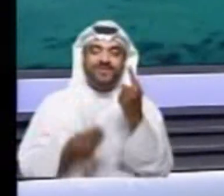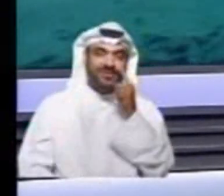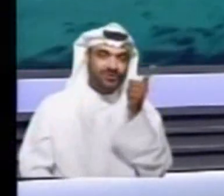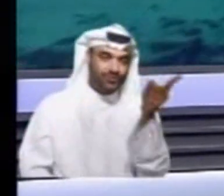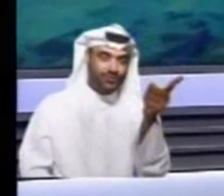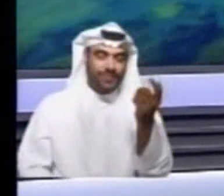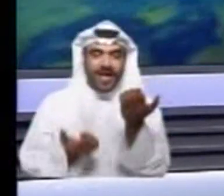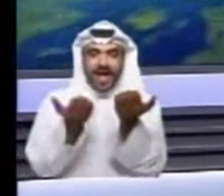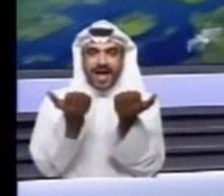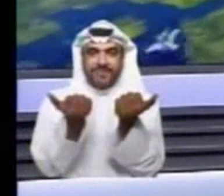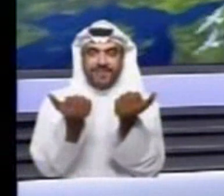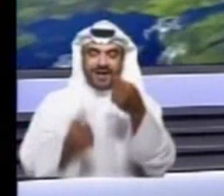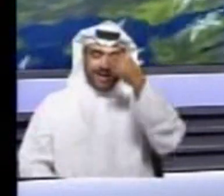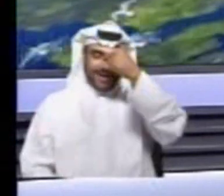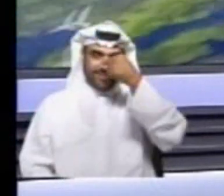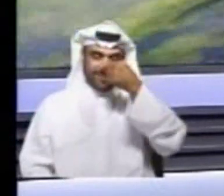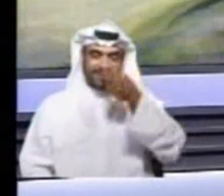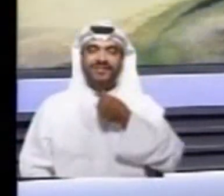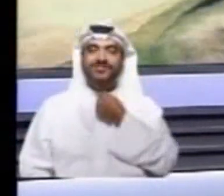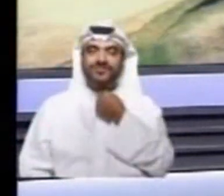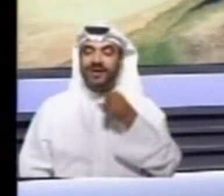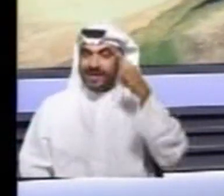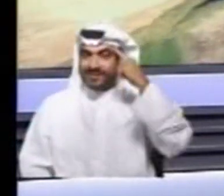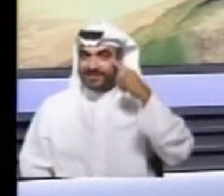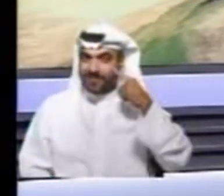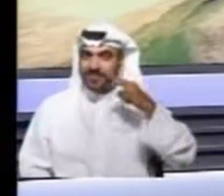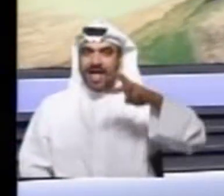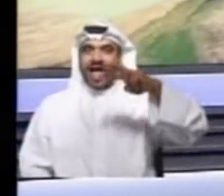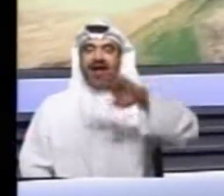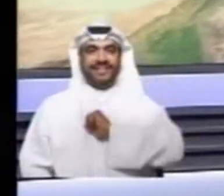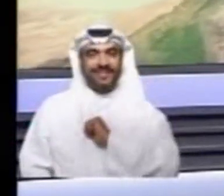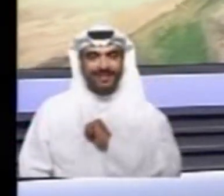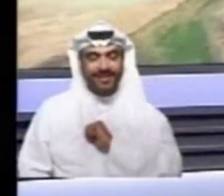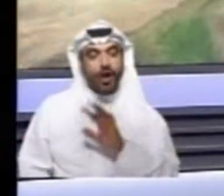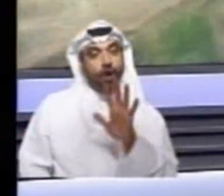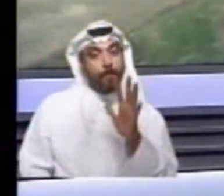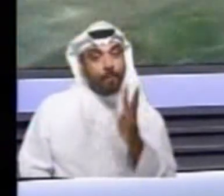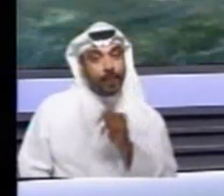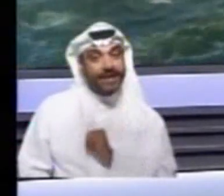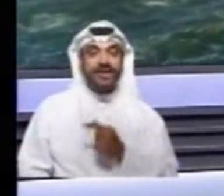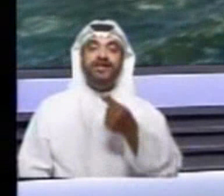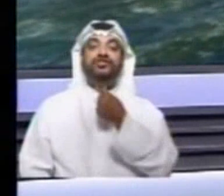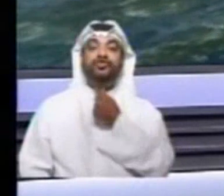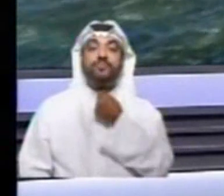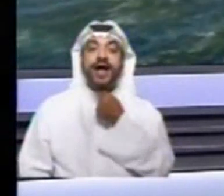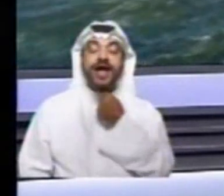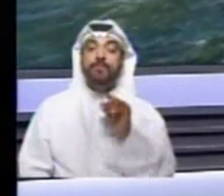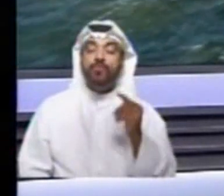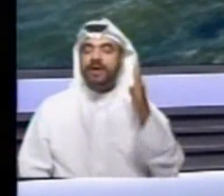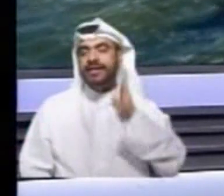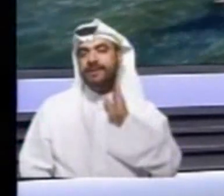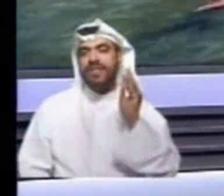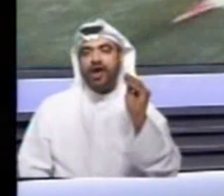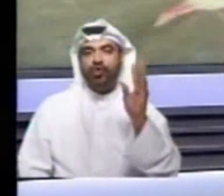غربية إلى متقلبة الاتجاه، يرجع الهواء الكوس ابتداء من يوم الجمعة. بعد ذلك في يوم السبت في فرصة لمطر على بعض المناطق بإذن